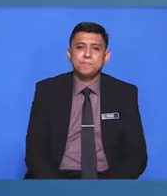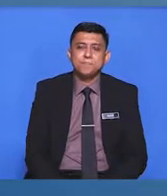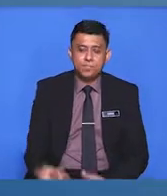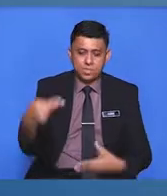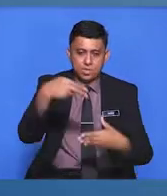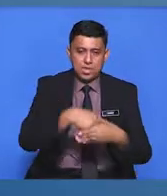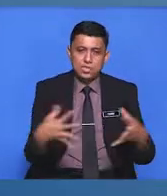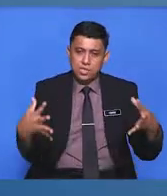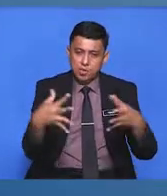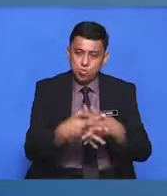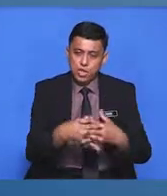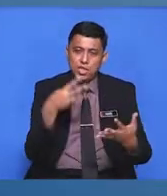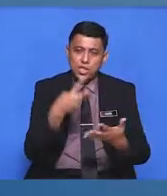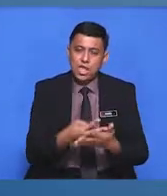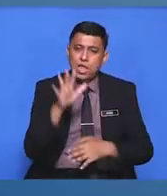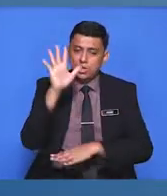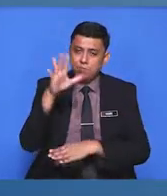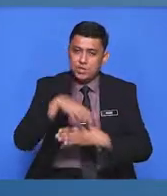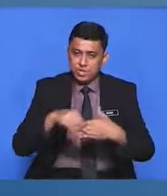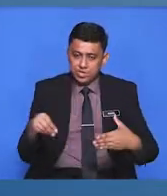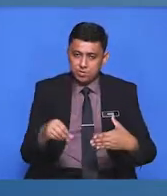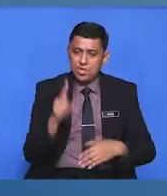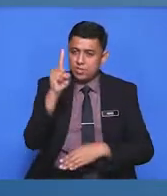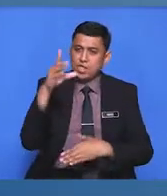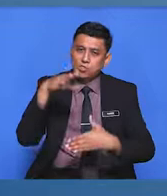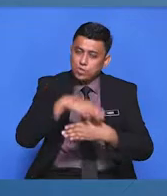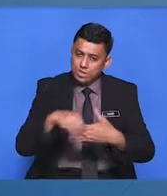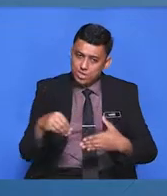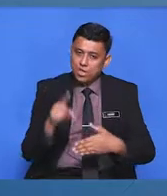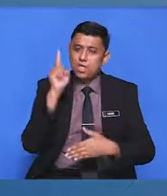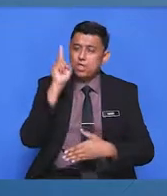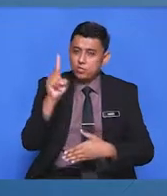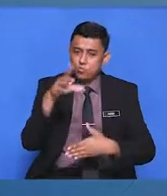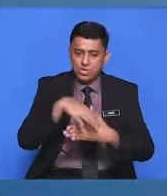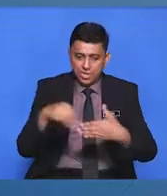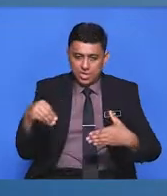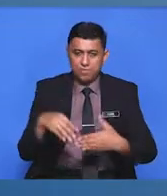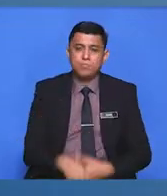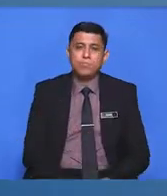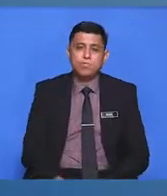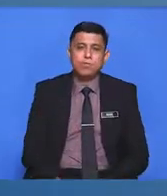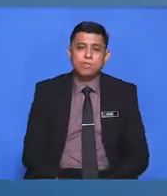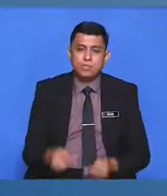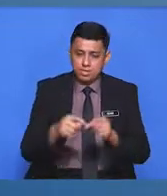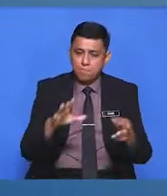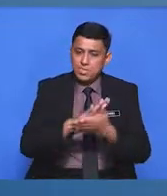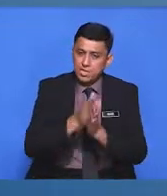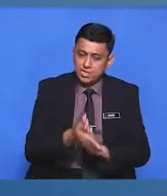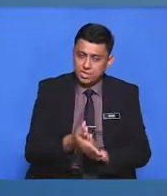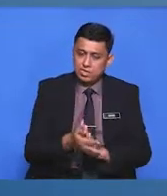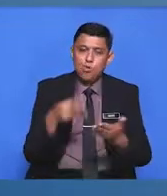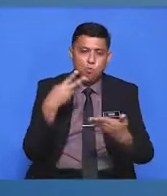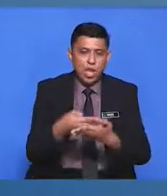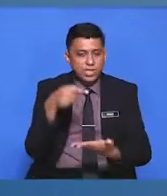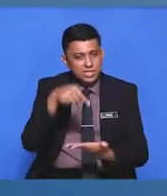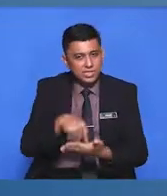Hasil gabungan wang RM5, RM1 dan RM1 telah menjadikan nilai wang